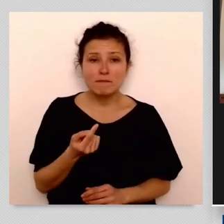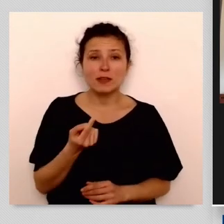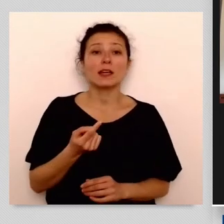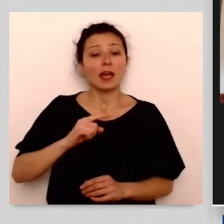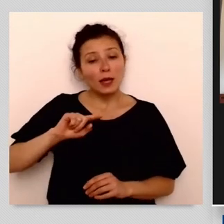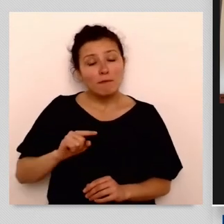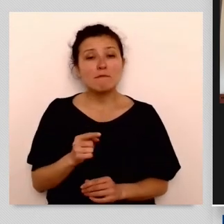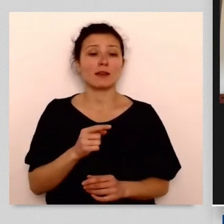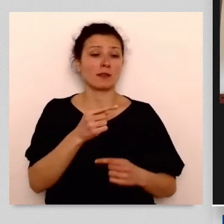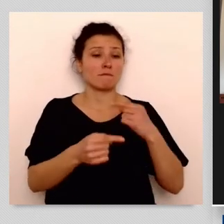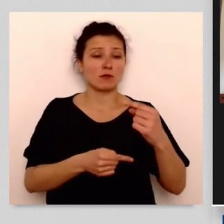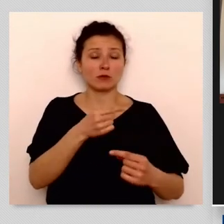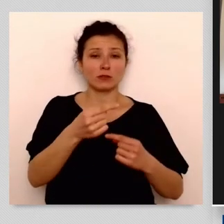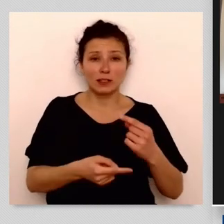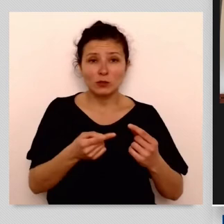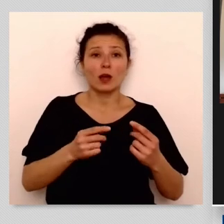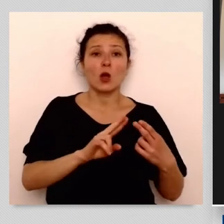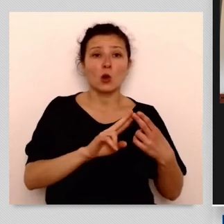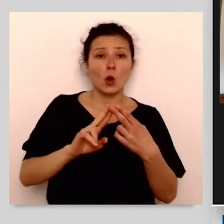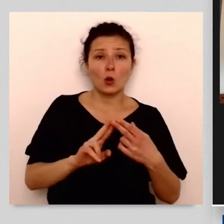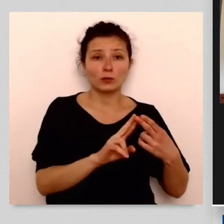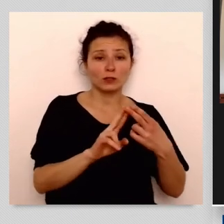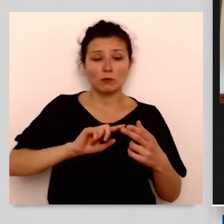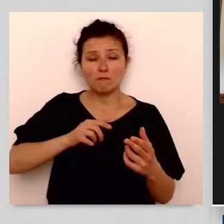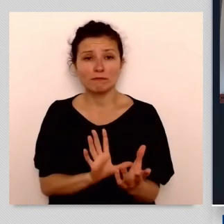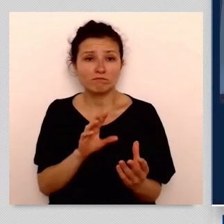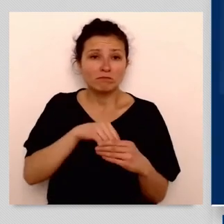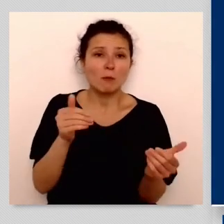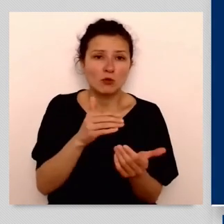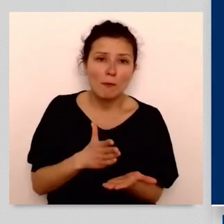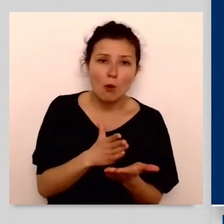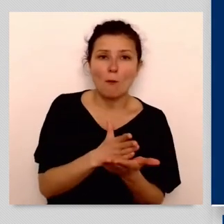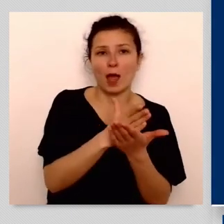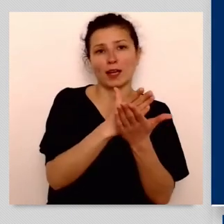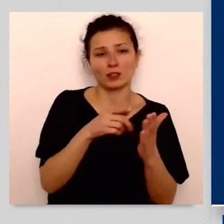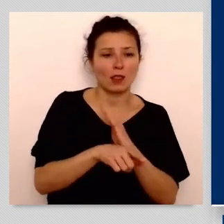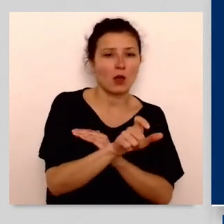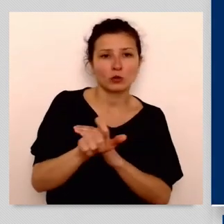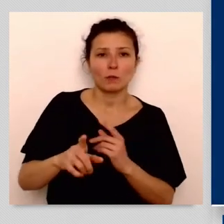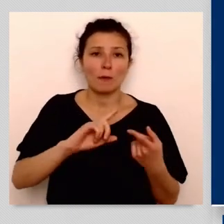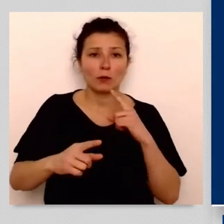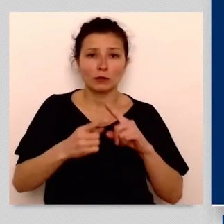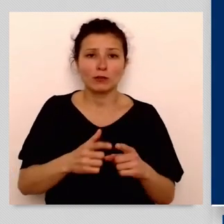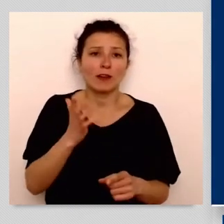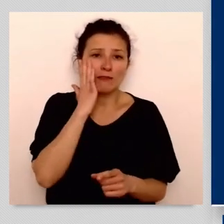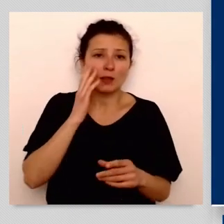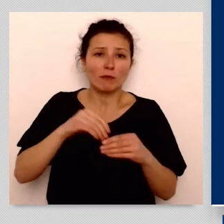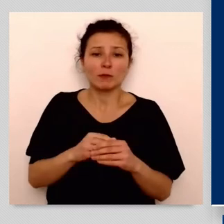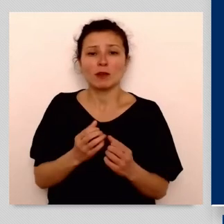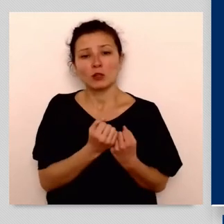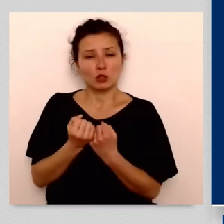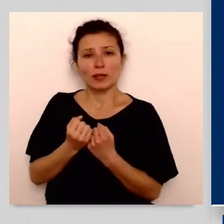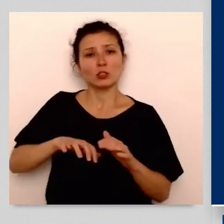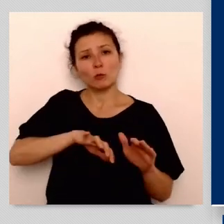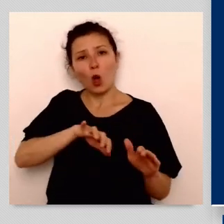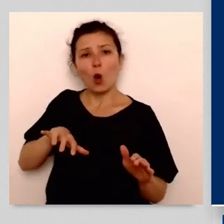procesie budowania konsensusu też pomagać politykom, oczywiście nie tracąc swojej odrębności, ale